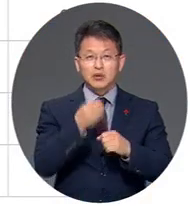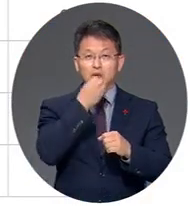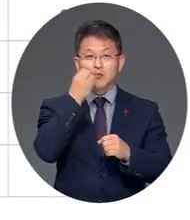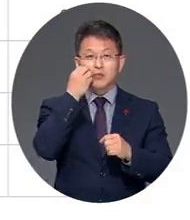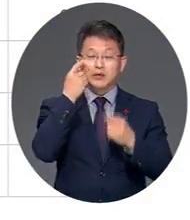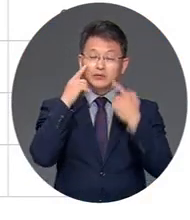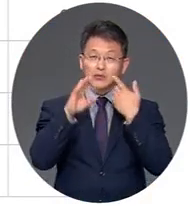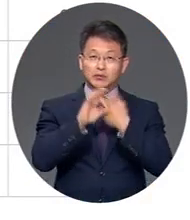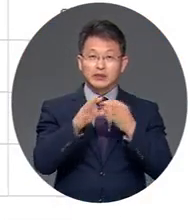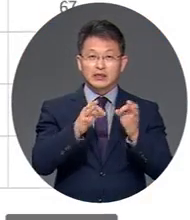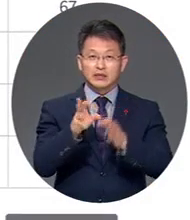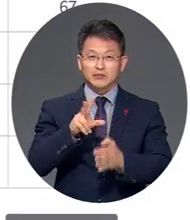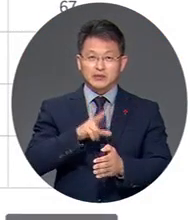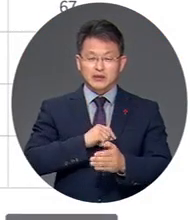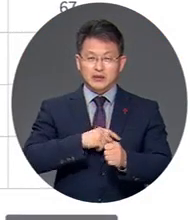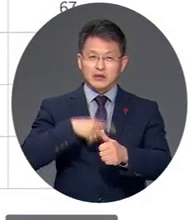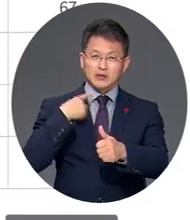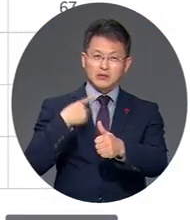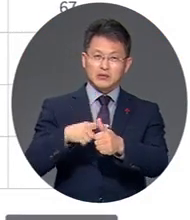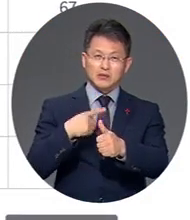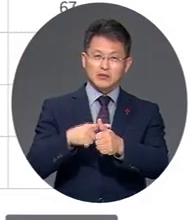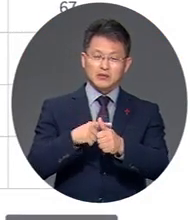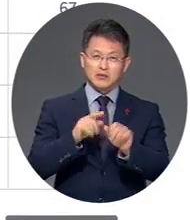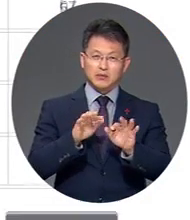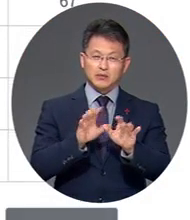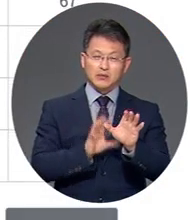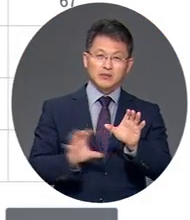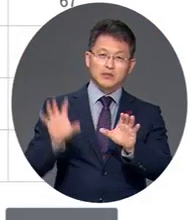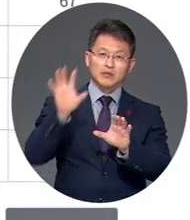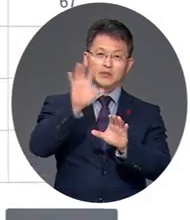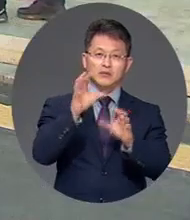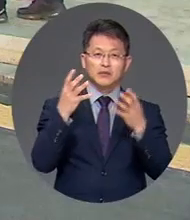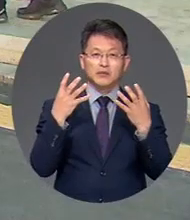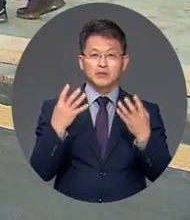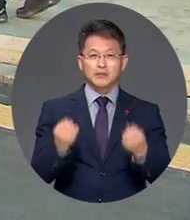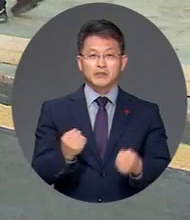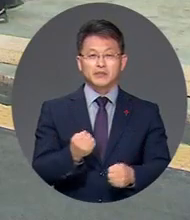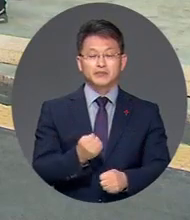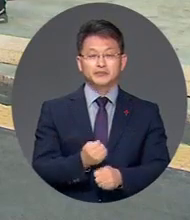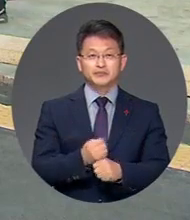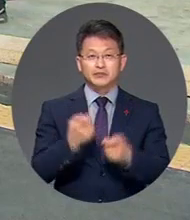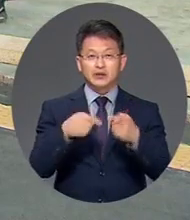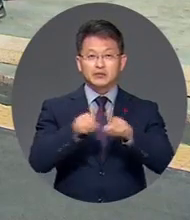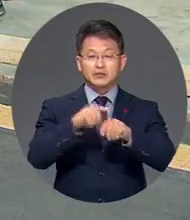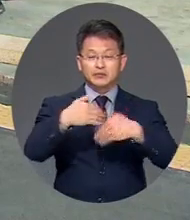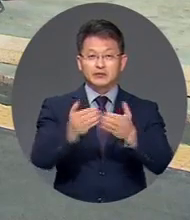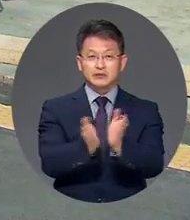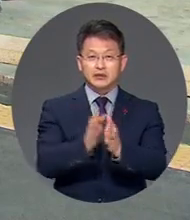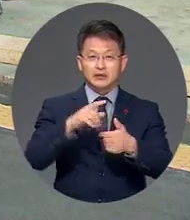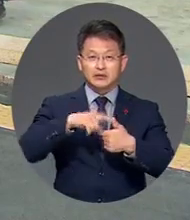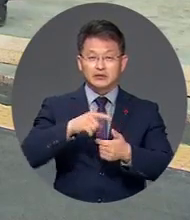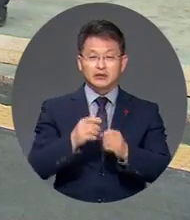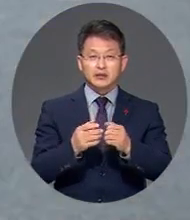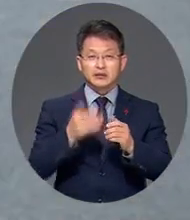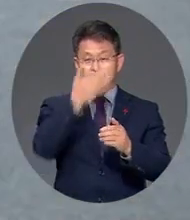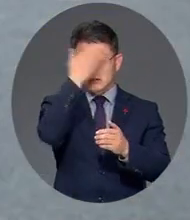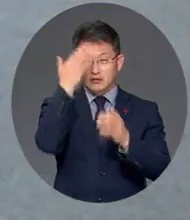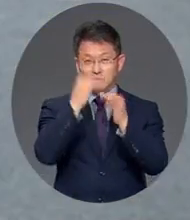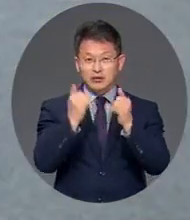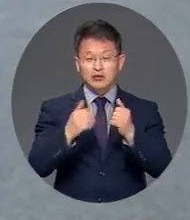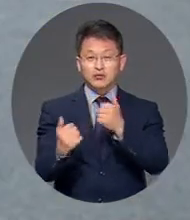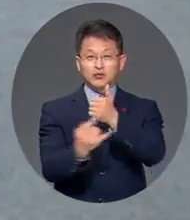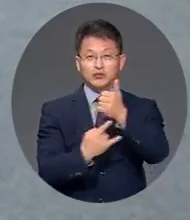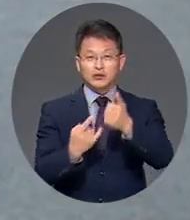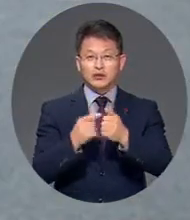홈페이지에는 김 의원을 비난하는 글이 쇄도하고 있습니다 더불어민주당 경남도당 청년위원회는